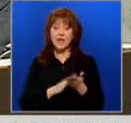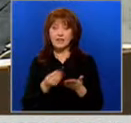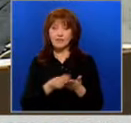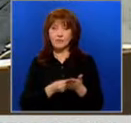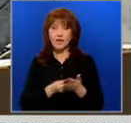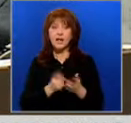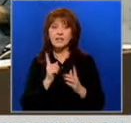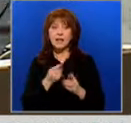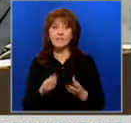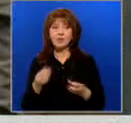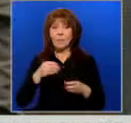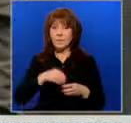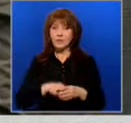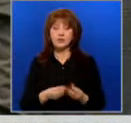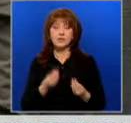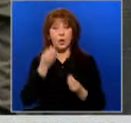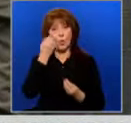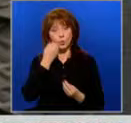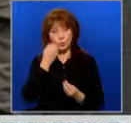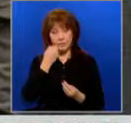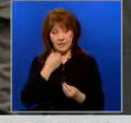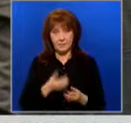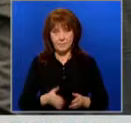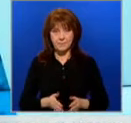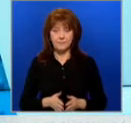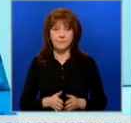допълнително одобрен от Конгреса и от българския парламент.